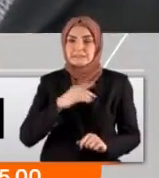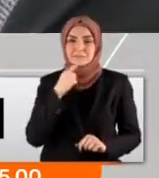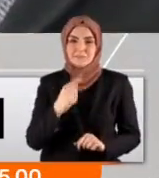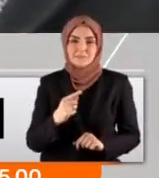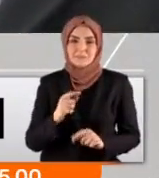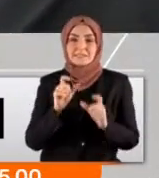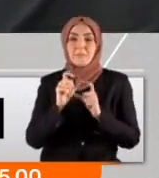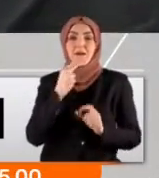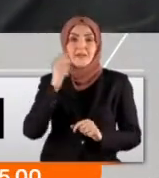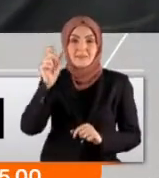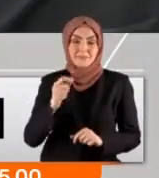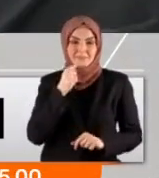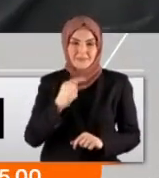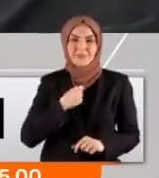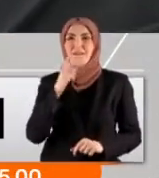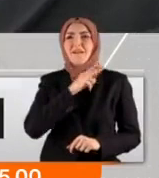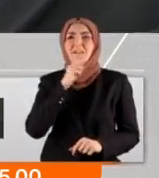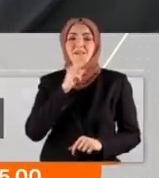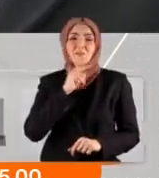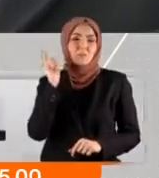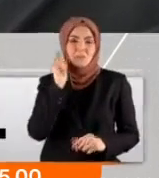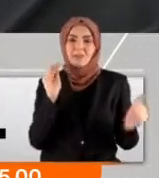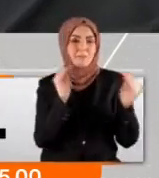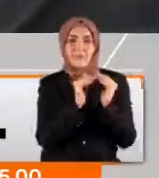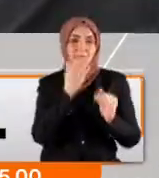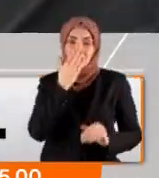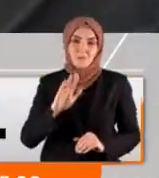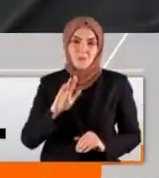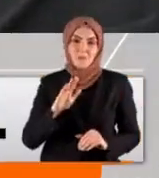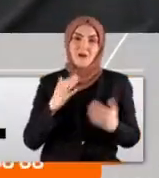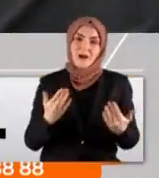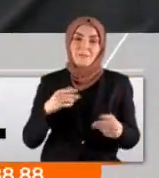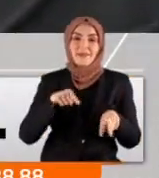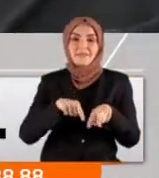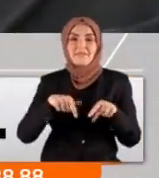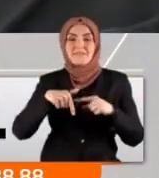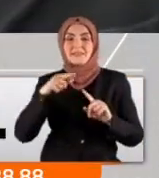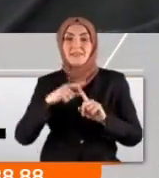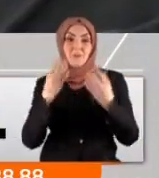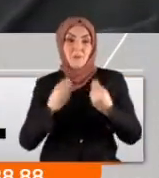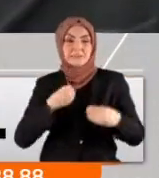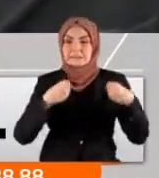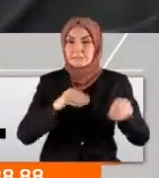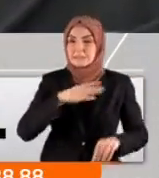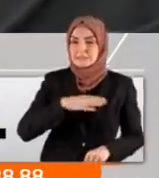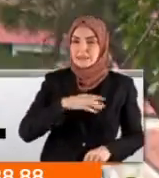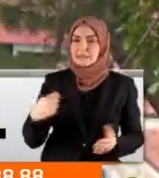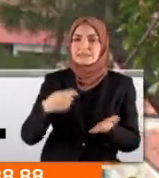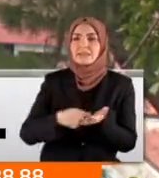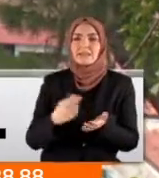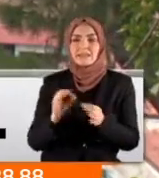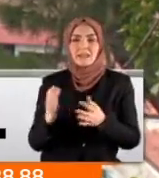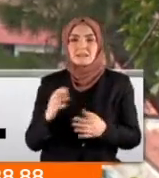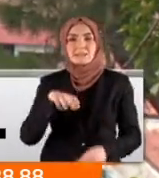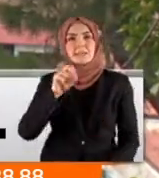benim kankam paha biçilemez ama satmak istesem elektronik ne kadar verirsin ben de bunu da 80 bin TL veririm